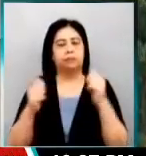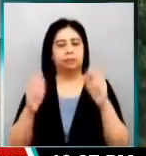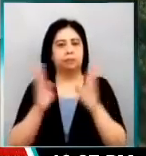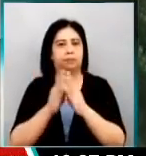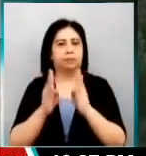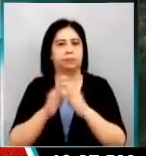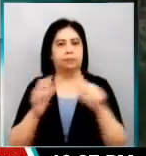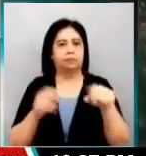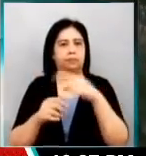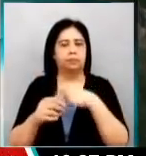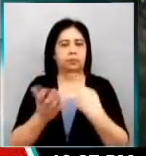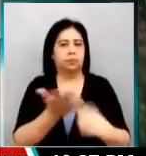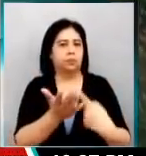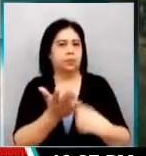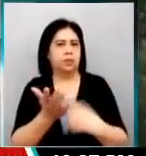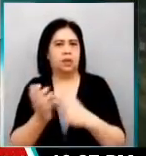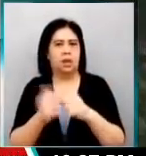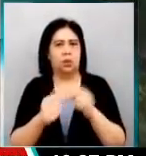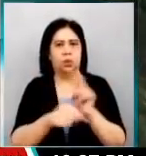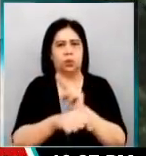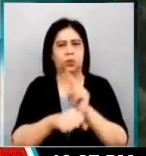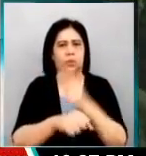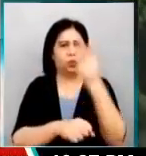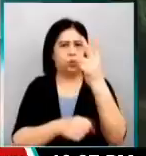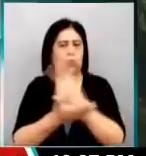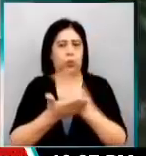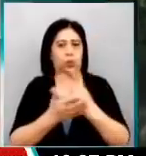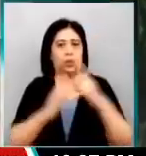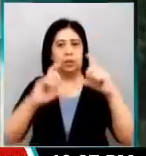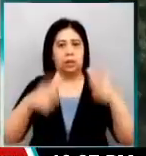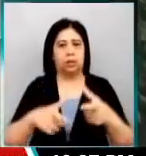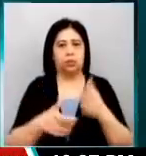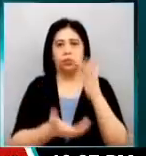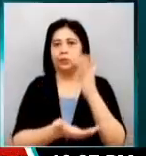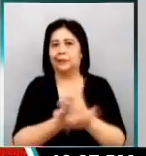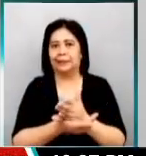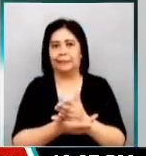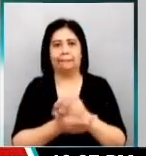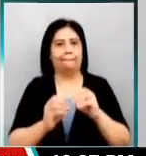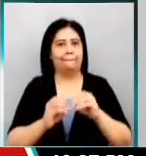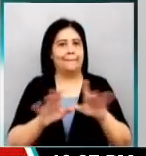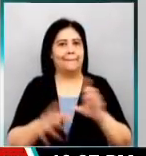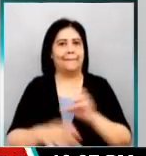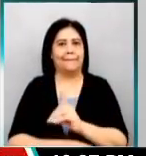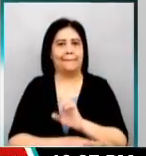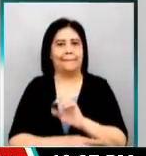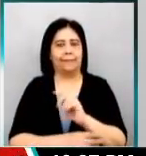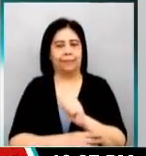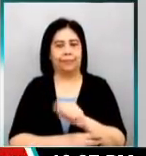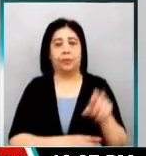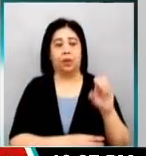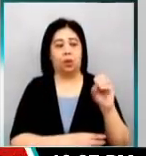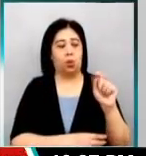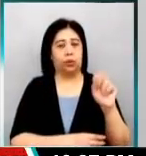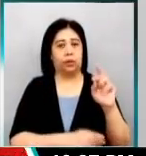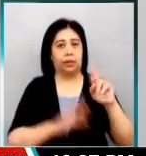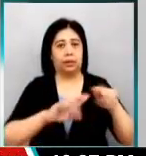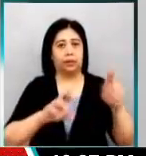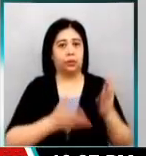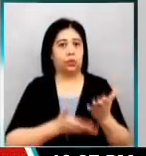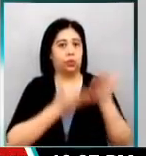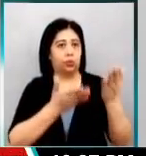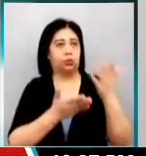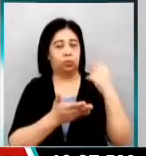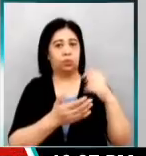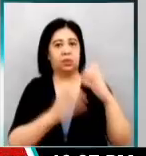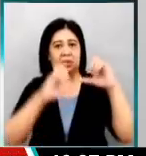matalakay kung paano magagamit ang 2 linggong lockdown para mapigilan ang pagkalat ng Delta variant. Ang Octa Research Group na nauna nagmungkahin ng lockdown, sinabing